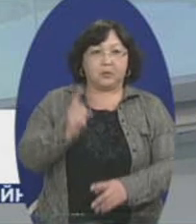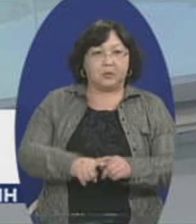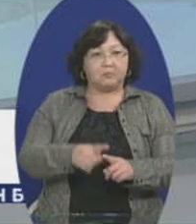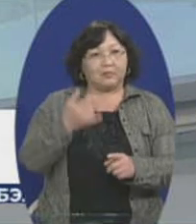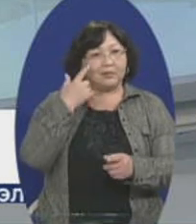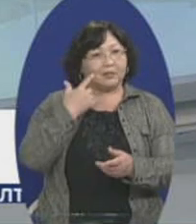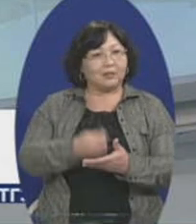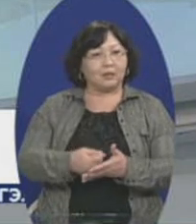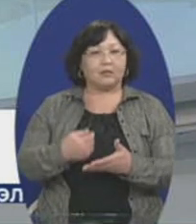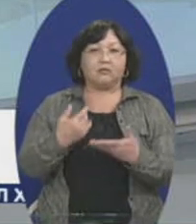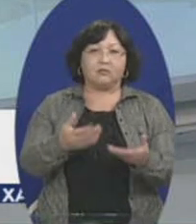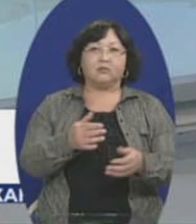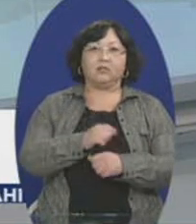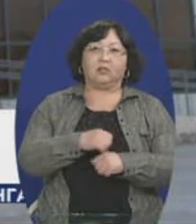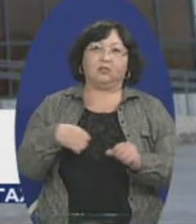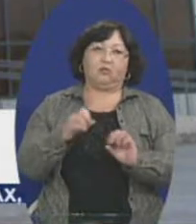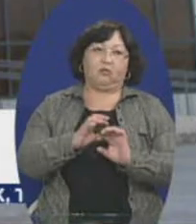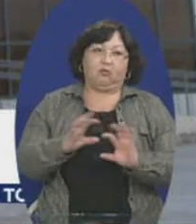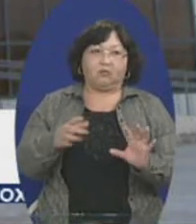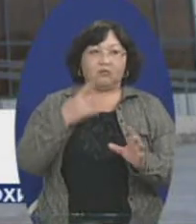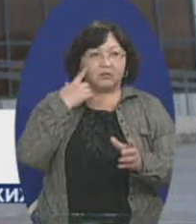саналтай олон иргэд байлаа.